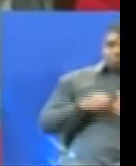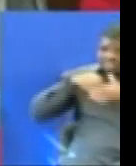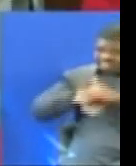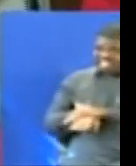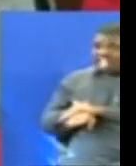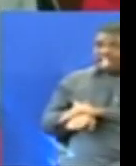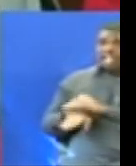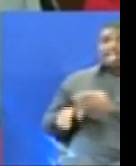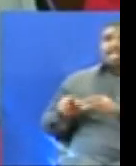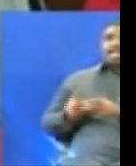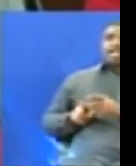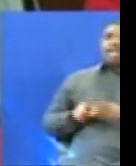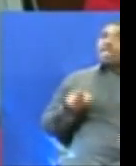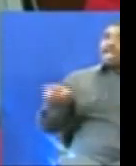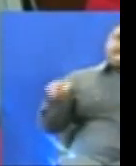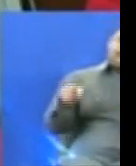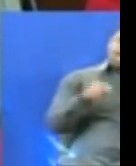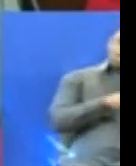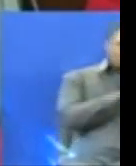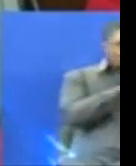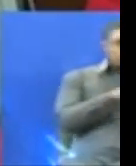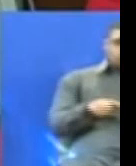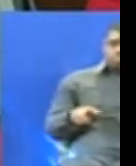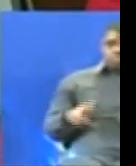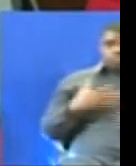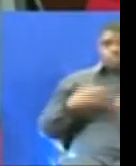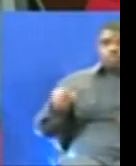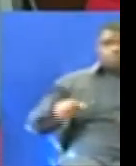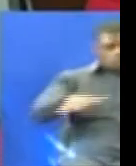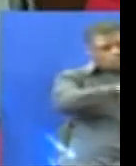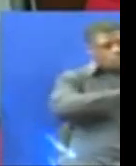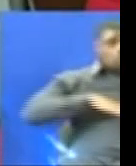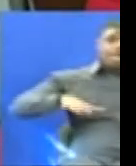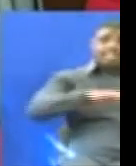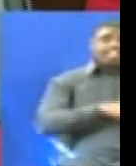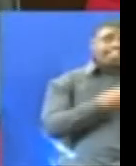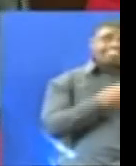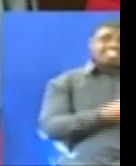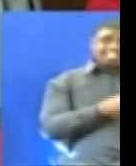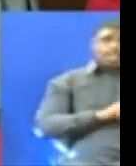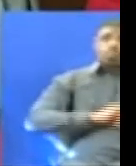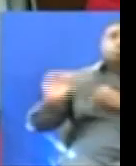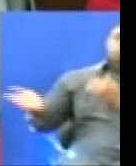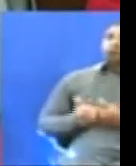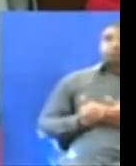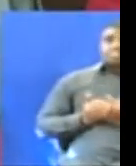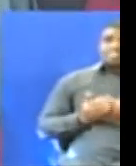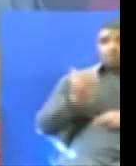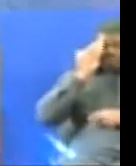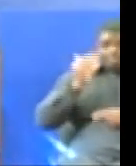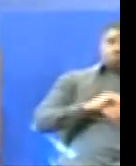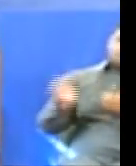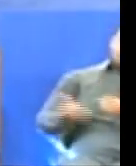vichochoroni. Hawa watu wameondoka kwenye uwanja wa vita na nyumbani hawajarudi, na wanajua wakirudi